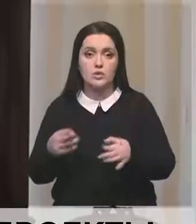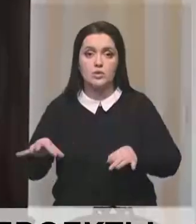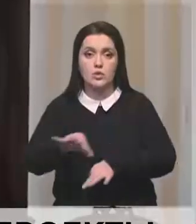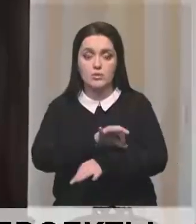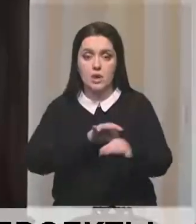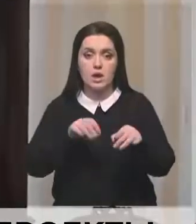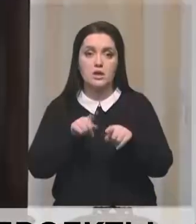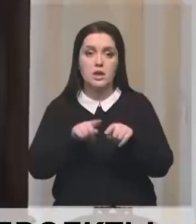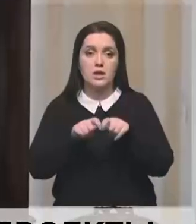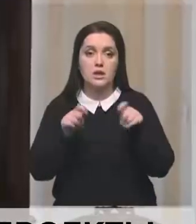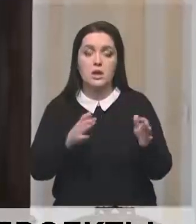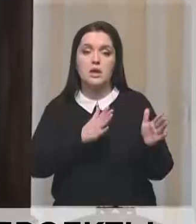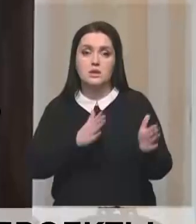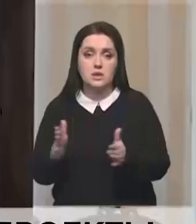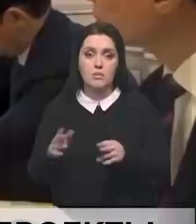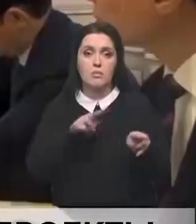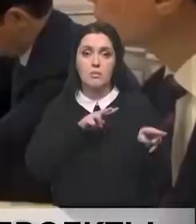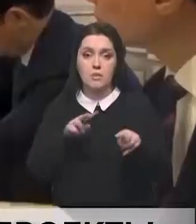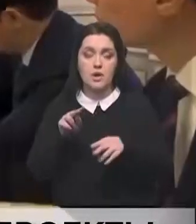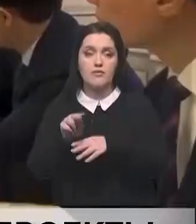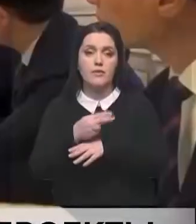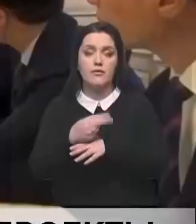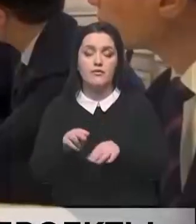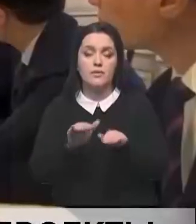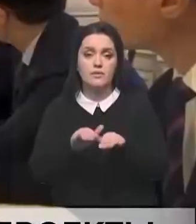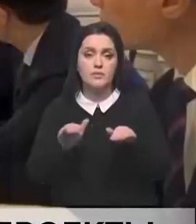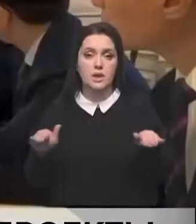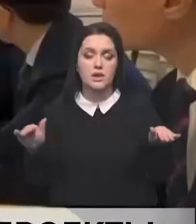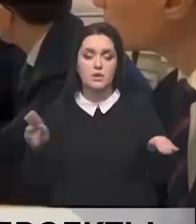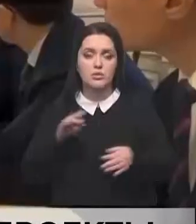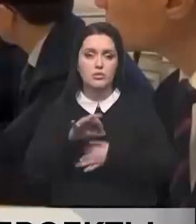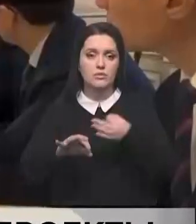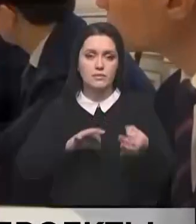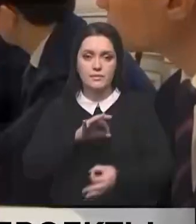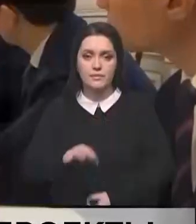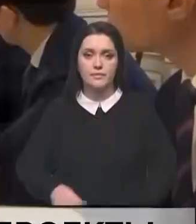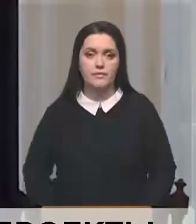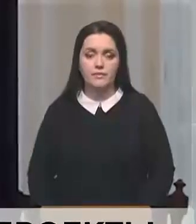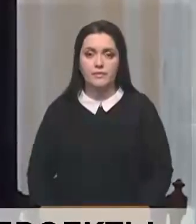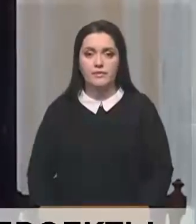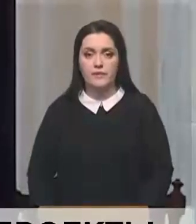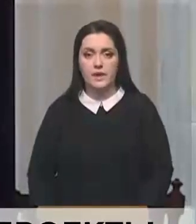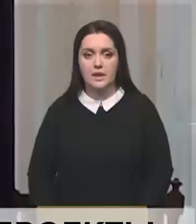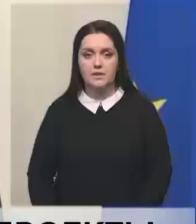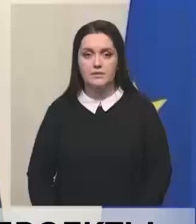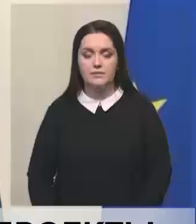оценкам соцпроектов, а также по созданию системы патронатного воспитания детей.